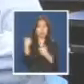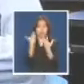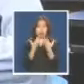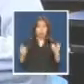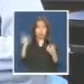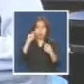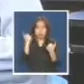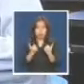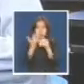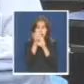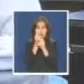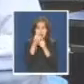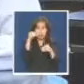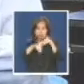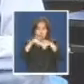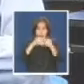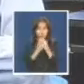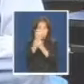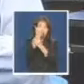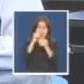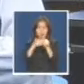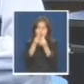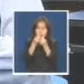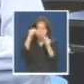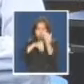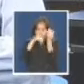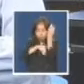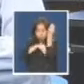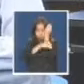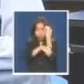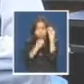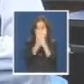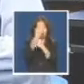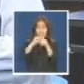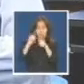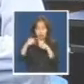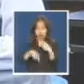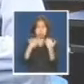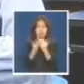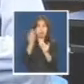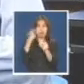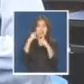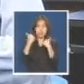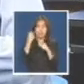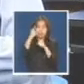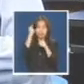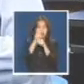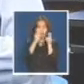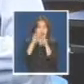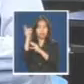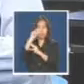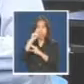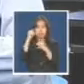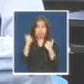ครับซึ่งขณะนี้ขยับที่จะขึ้นราคาตามต้นทุนที่เพิ่มสูงขึ้นครับเพียงแต่ว่าขณะนี้ที่มีการชะลอตัวนั้นการเ